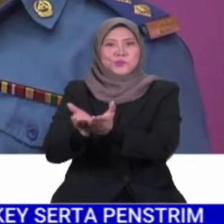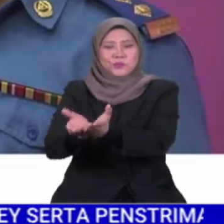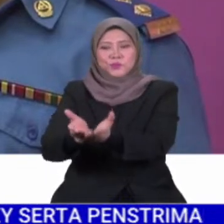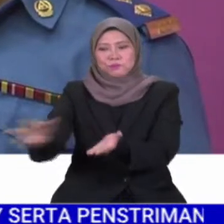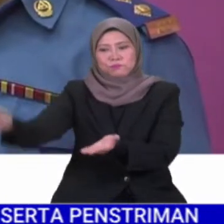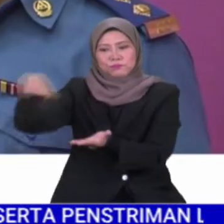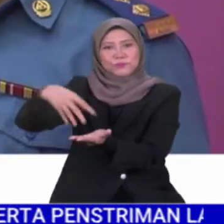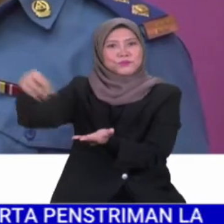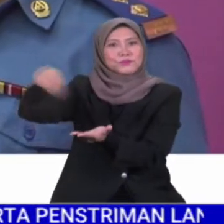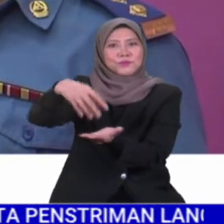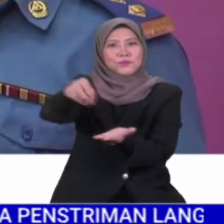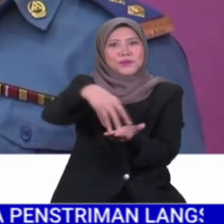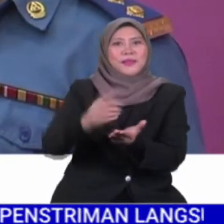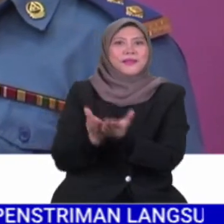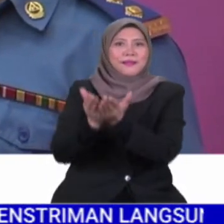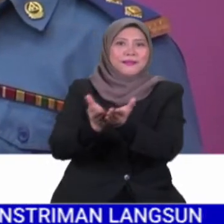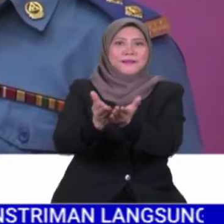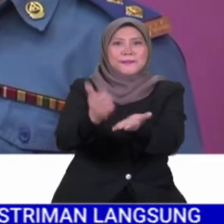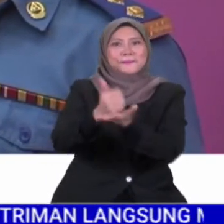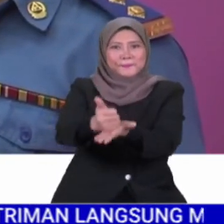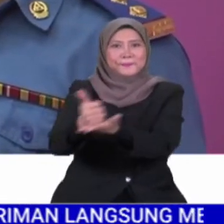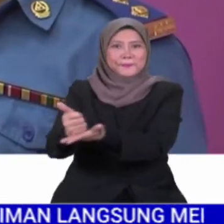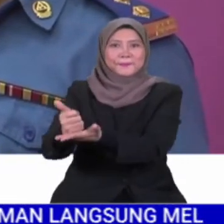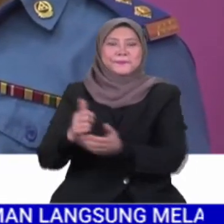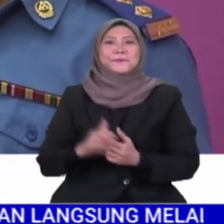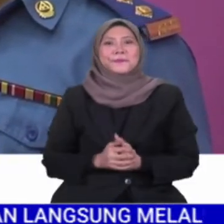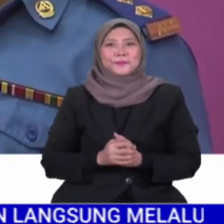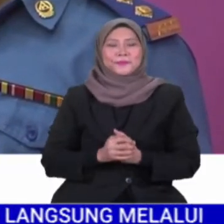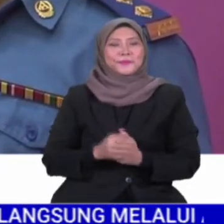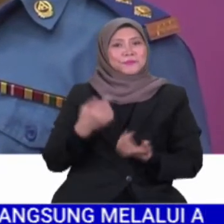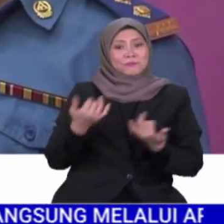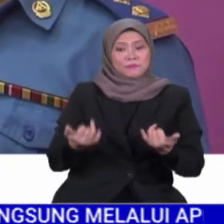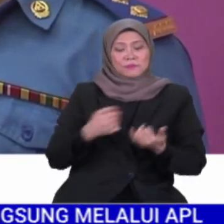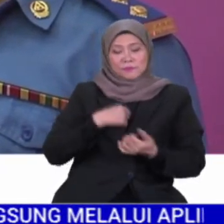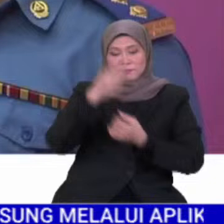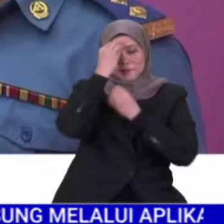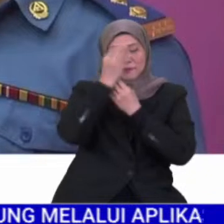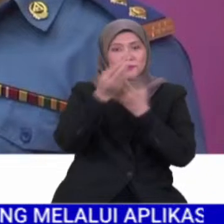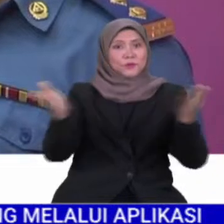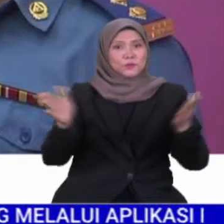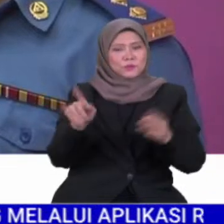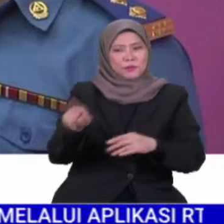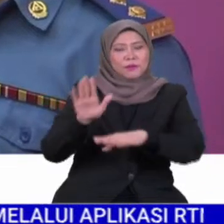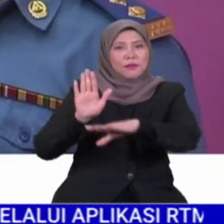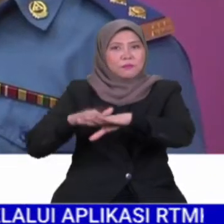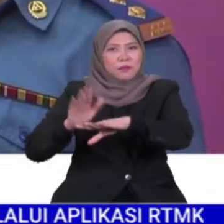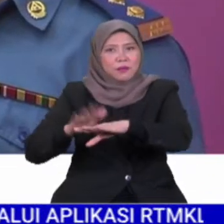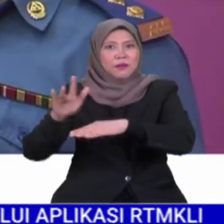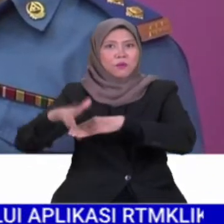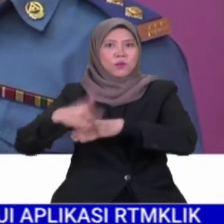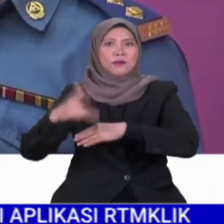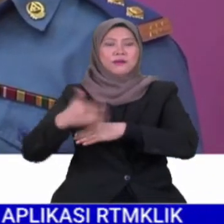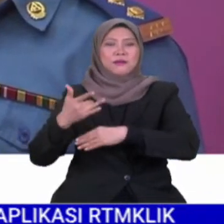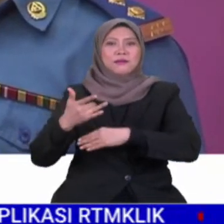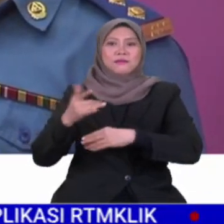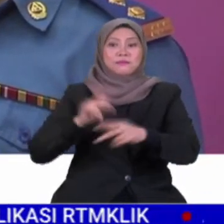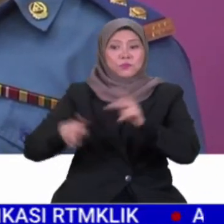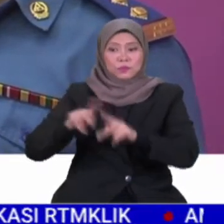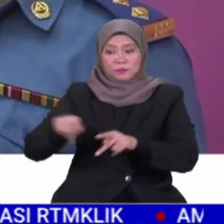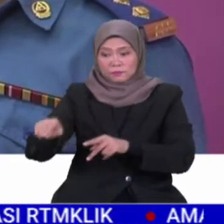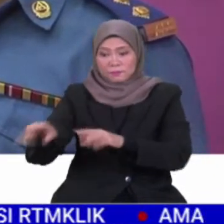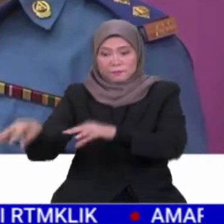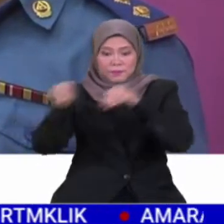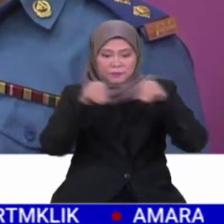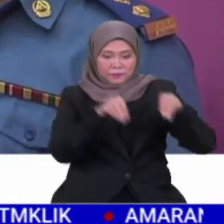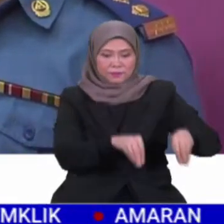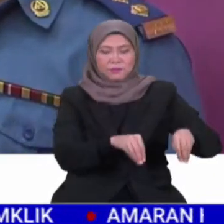banjir. Cuma untuk kali ini, saya boleh nyatakan bahawa kita berikan mereka amaran awal. Jadi sebahagian besar yang